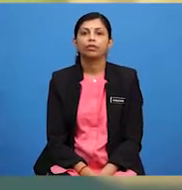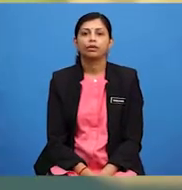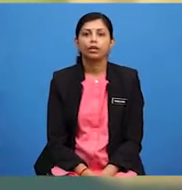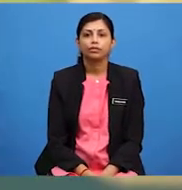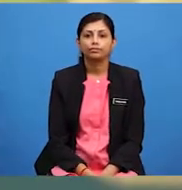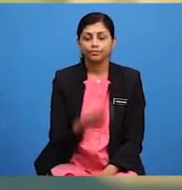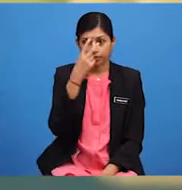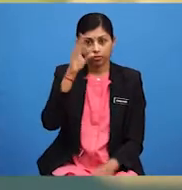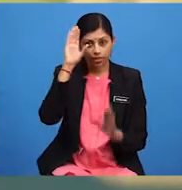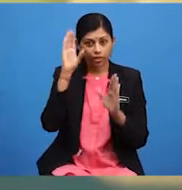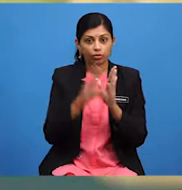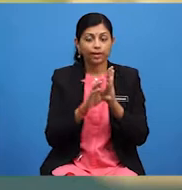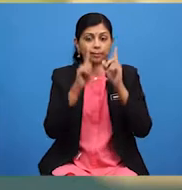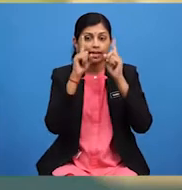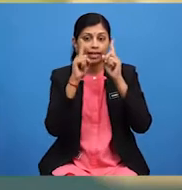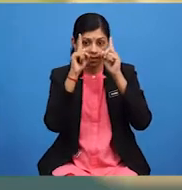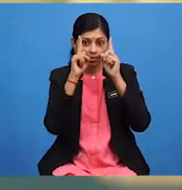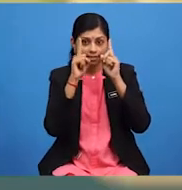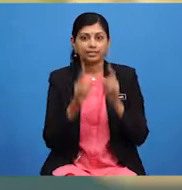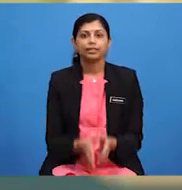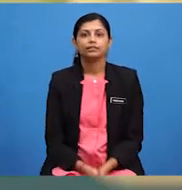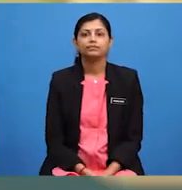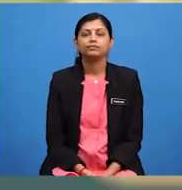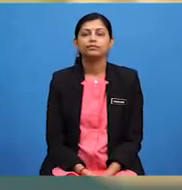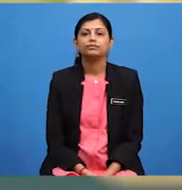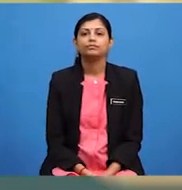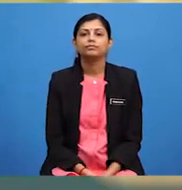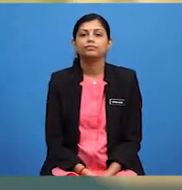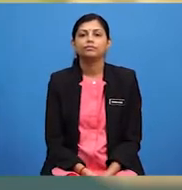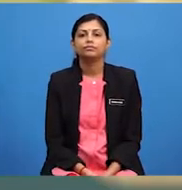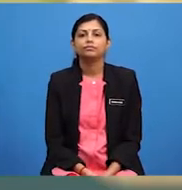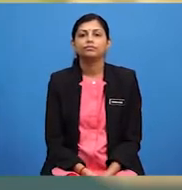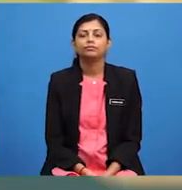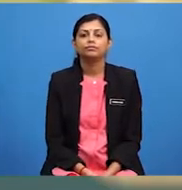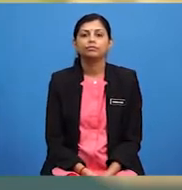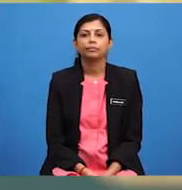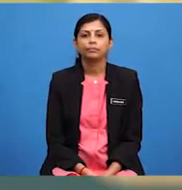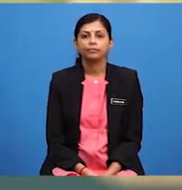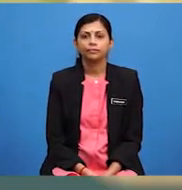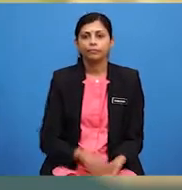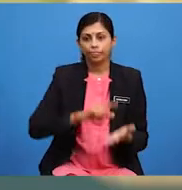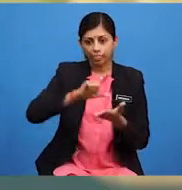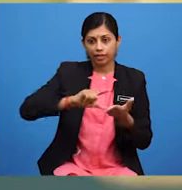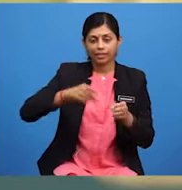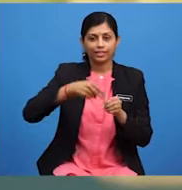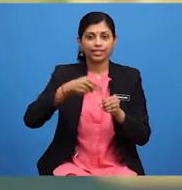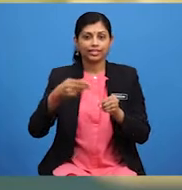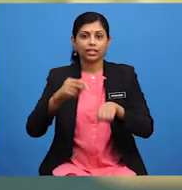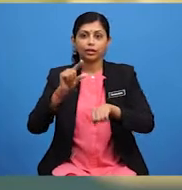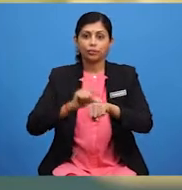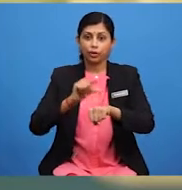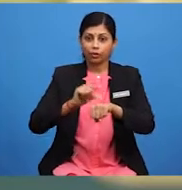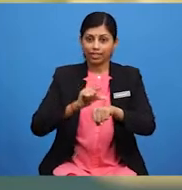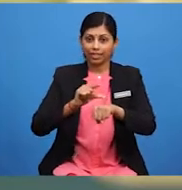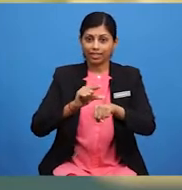sini terdapat beberapa contoh lakaran bermaklumat. Lakaran-lakaran ini dihasilkan